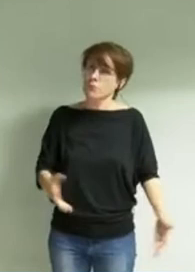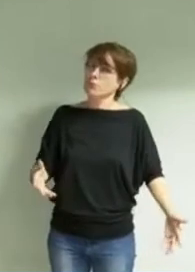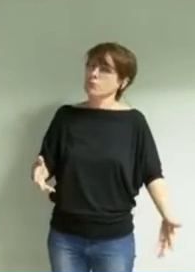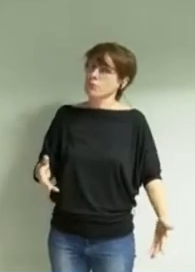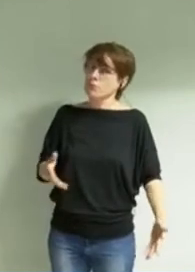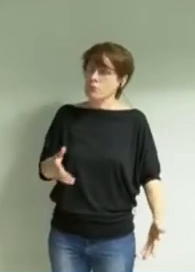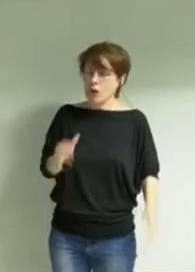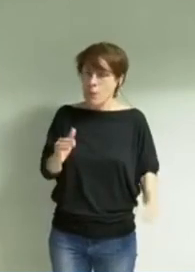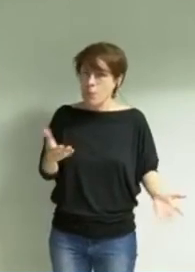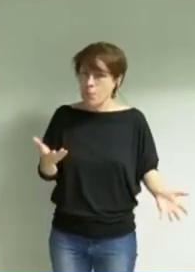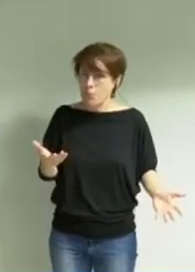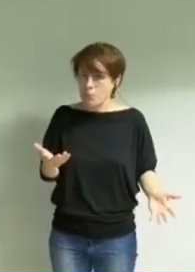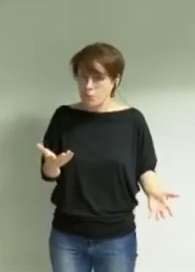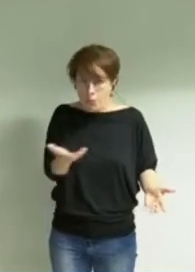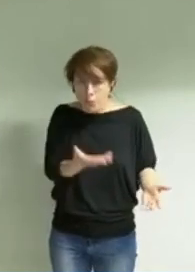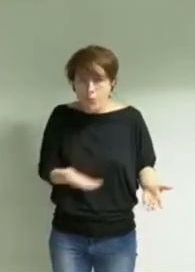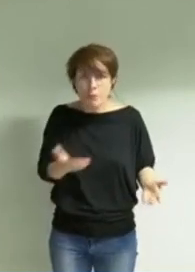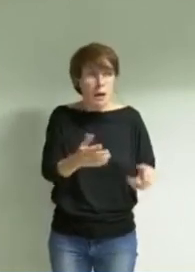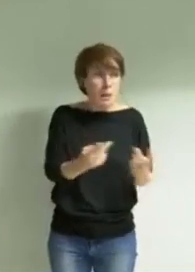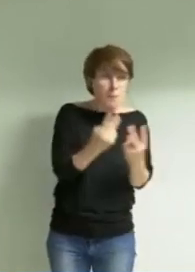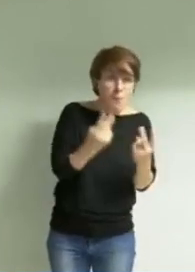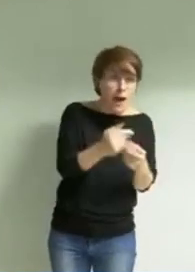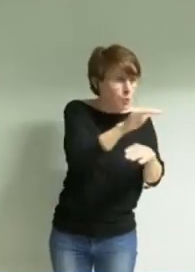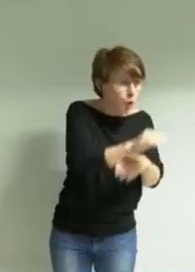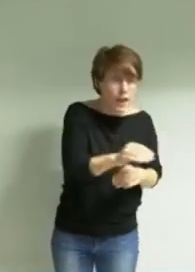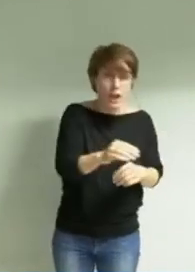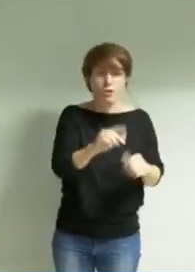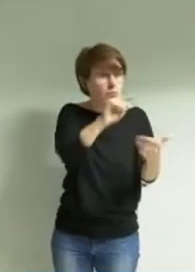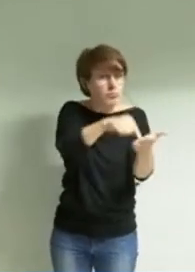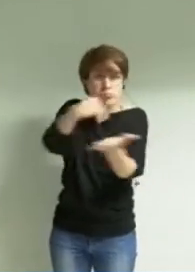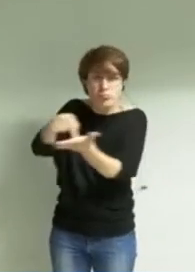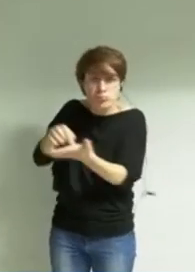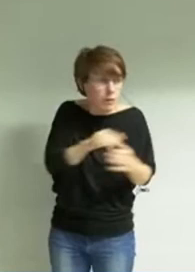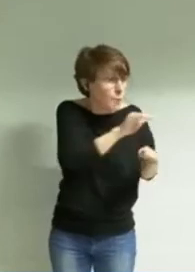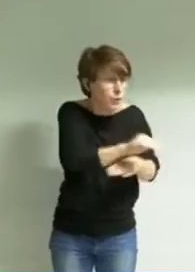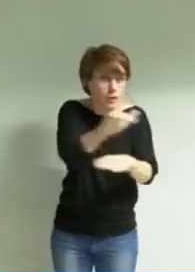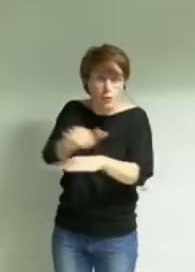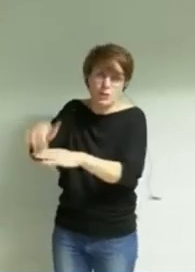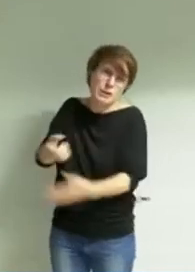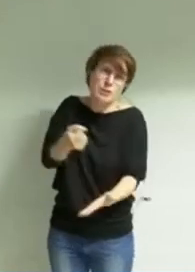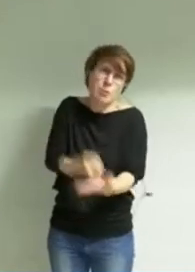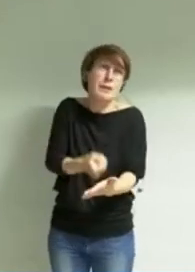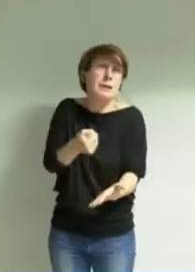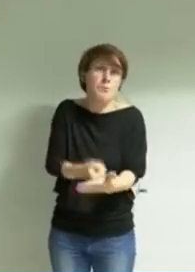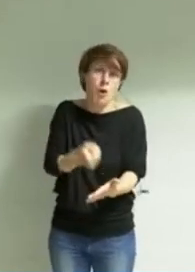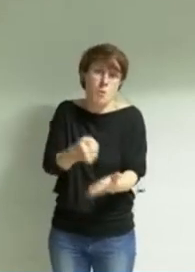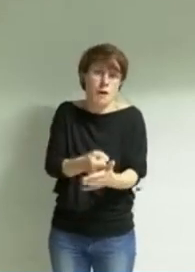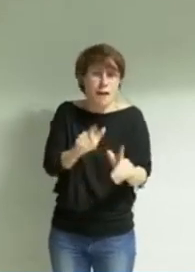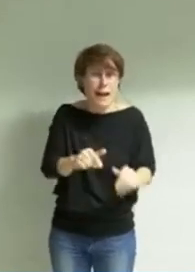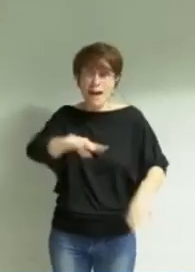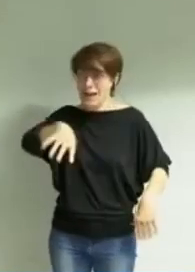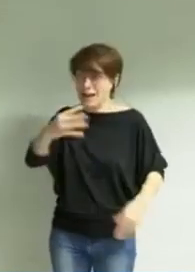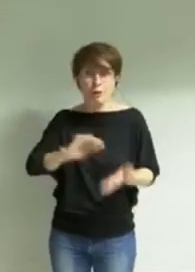Namur, préserver Beauvert, préserver Tarbes, préserver ce qui existe, le minimum de ce qui existe dans une ville où il y a 14 mètres